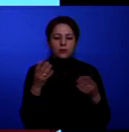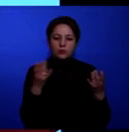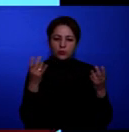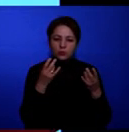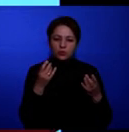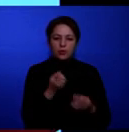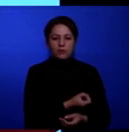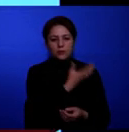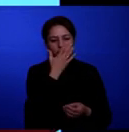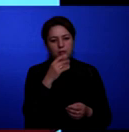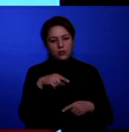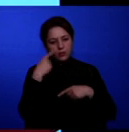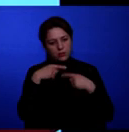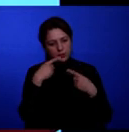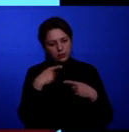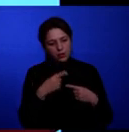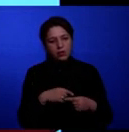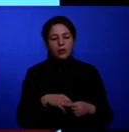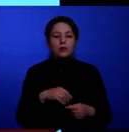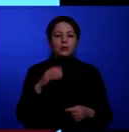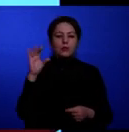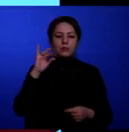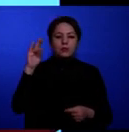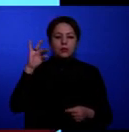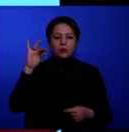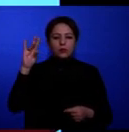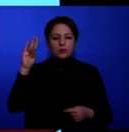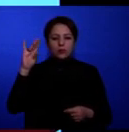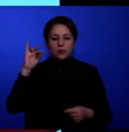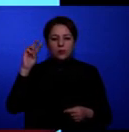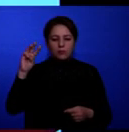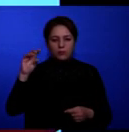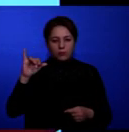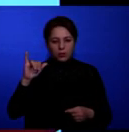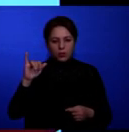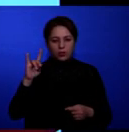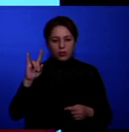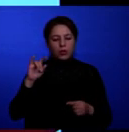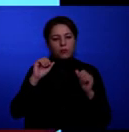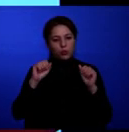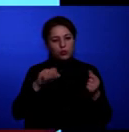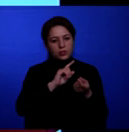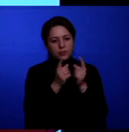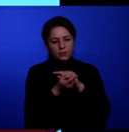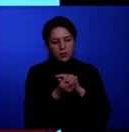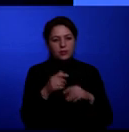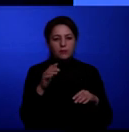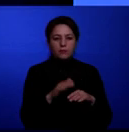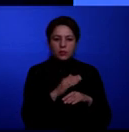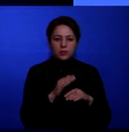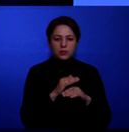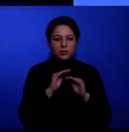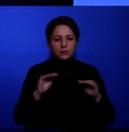синонимы взаимозаменяемые слова молодцы ребятки я думаю